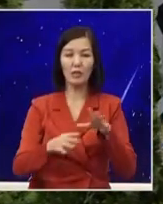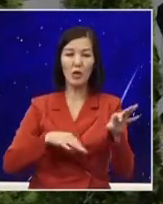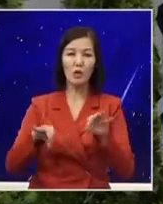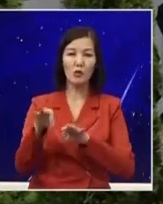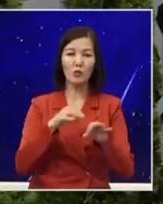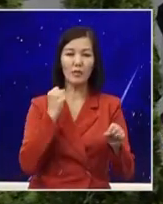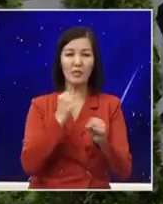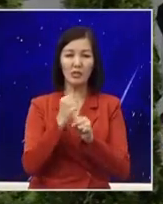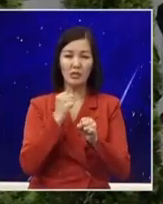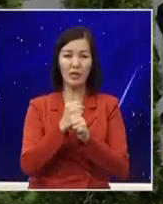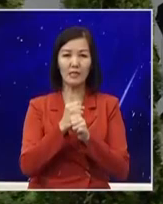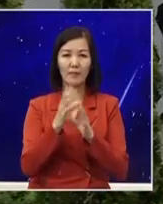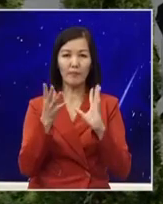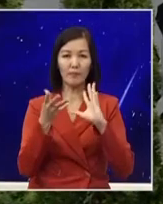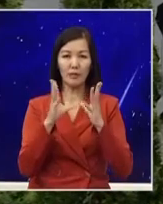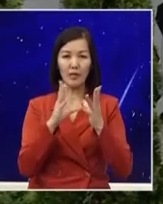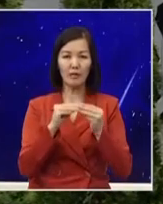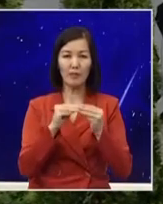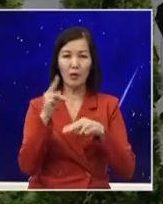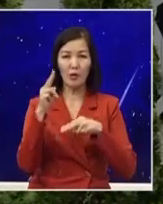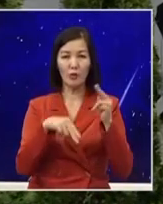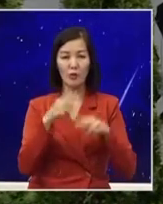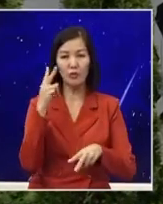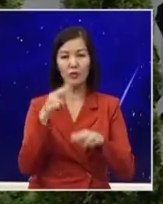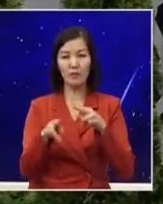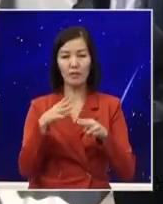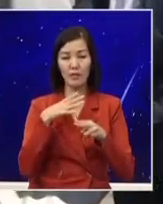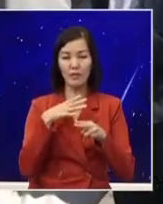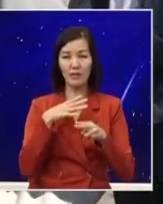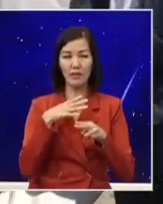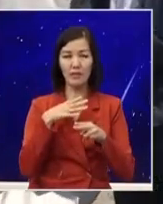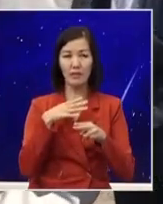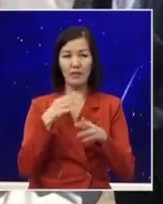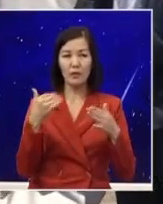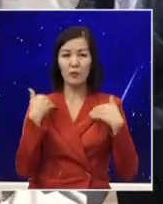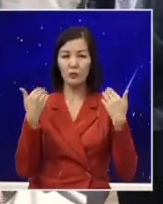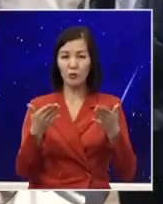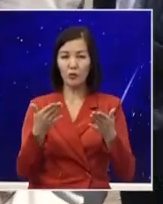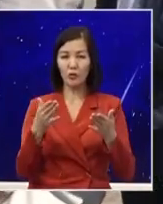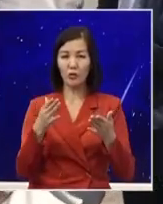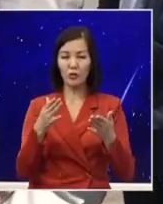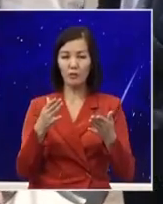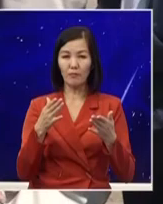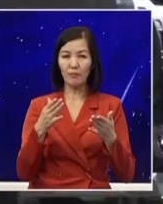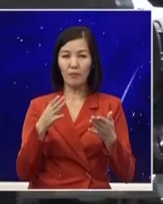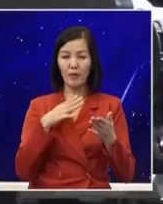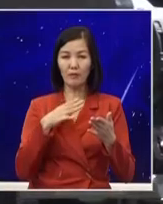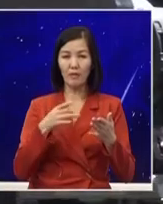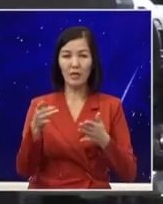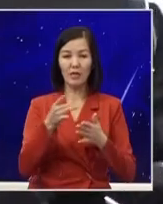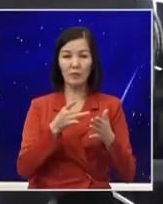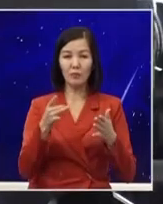жасап, сараптамасында шығарып, құрылысты да бітіріп отырмыз. Ұсыныс жасағанымызда